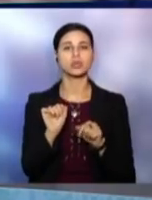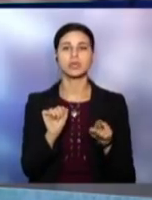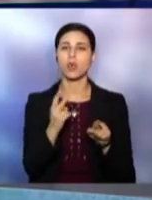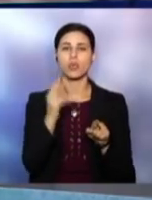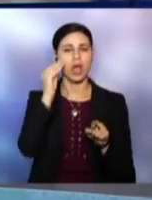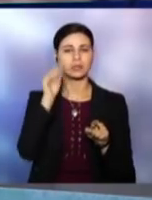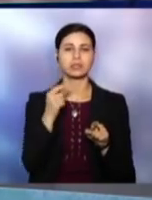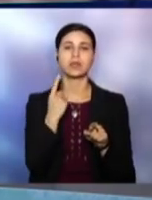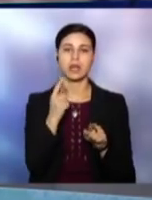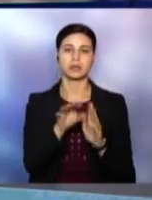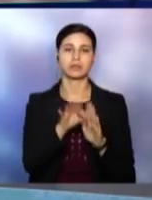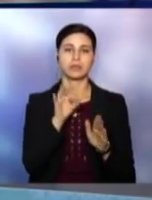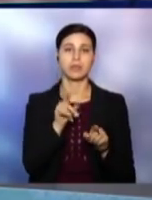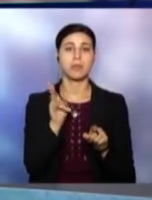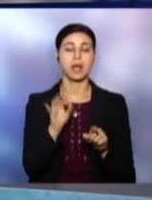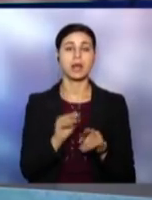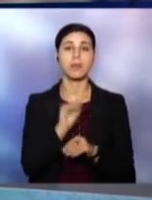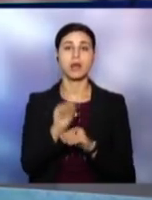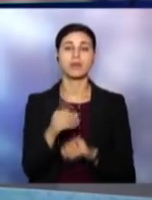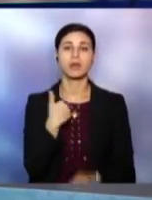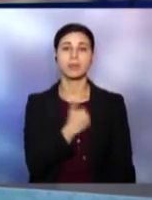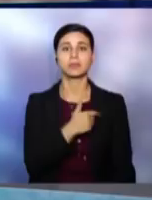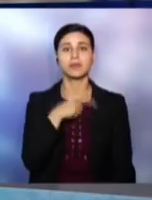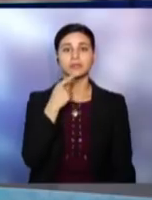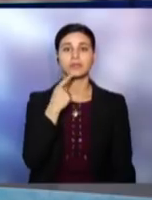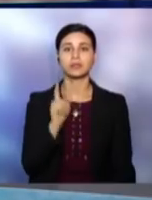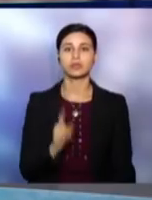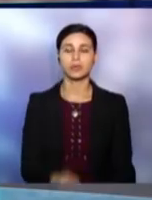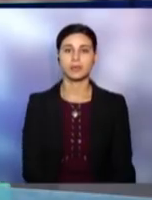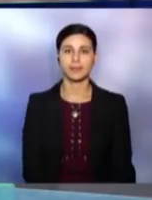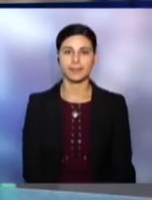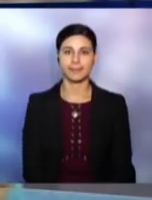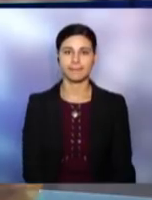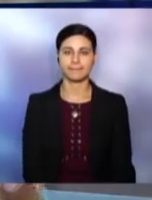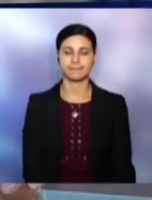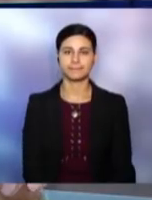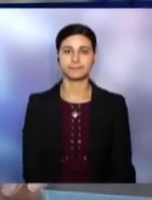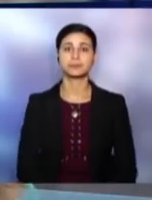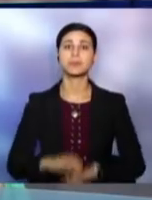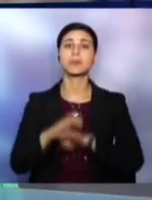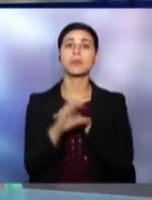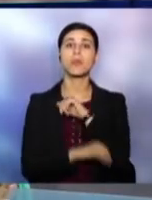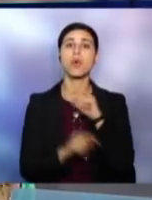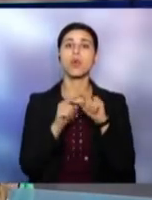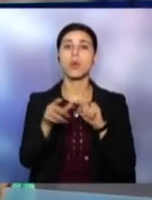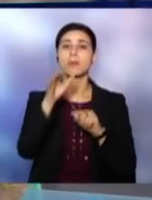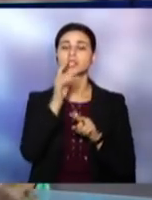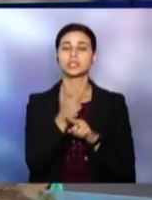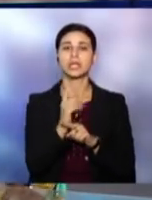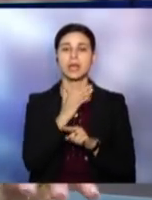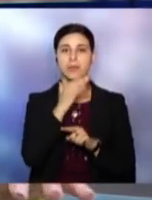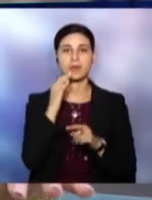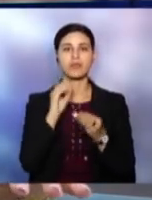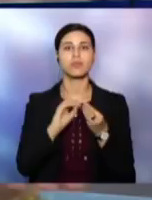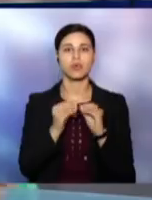ორი აზრი არ არსებობს, თუმცა აქვე უნდა ვთქვათ, რომ უკანასკნელ პერიოდში ძალიან ბევრ